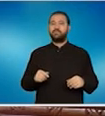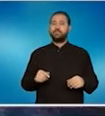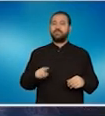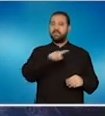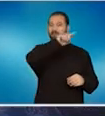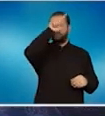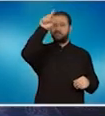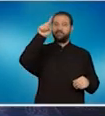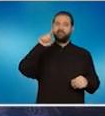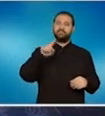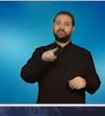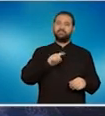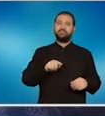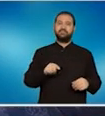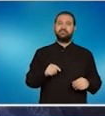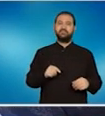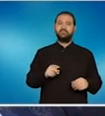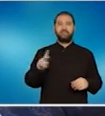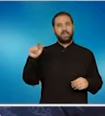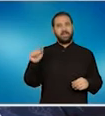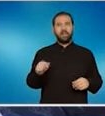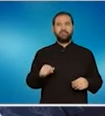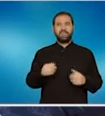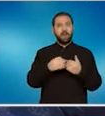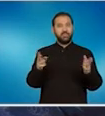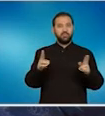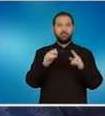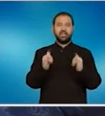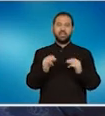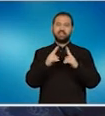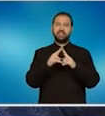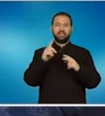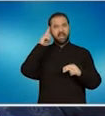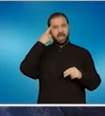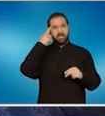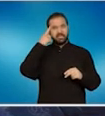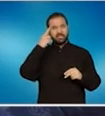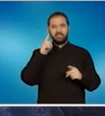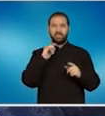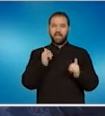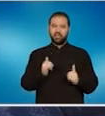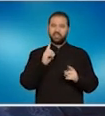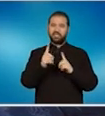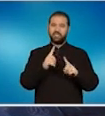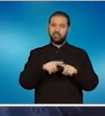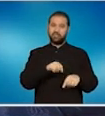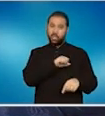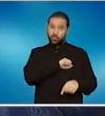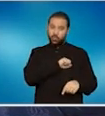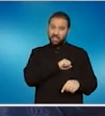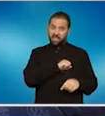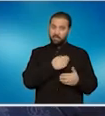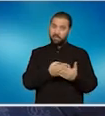Am început emisiunea asta și ne-am gândit la tema asta cumva cu teamă, pentru că